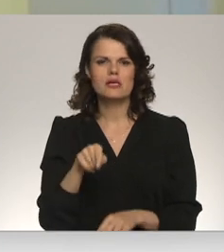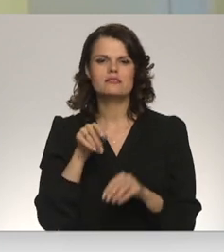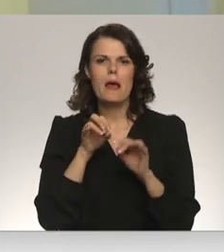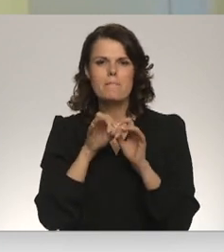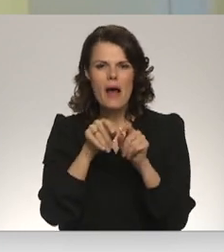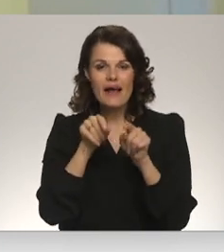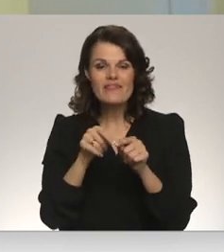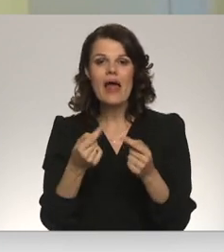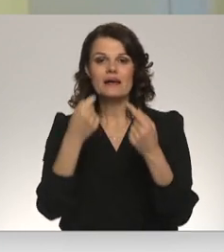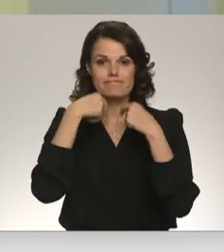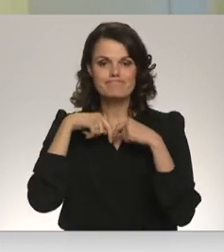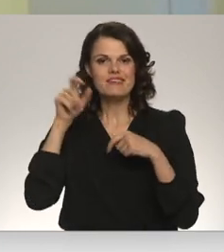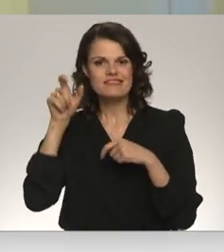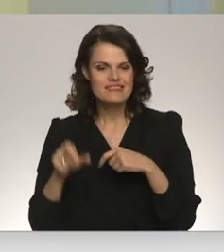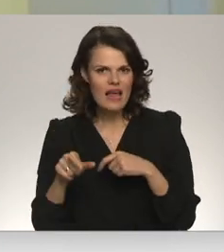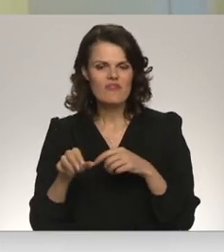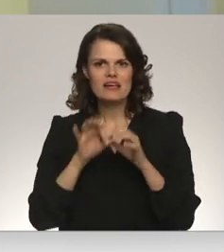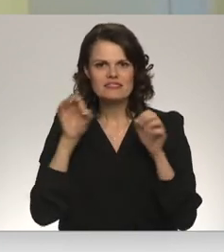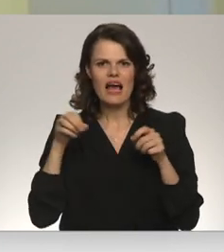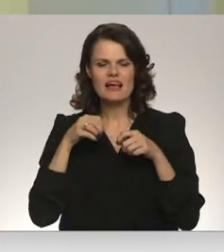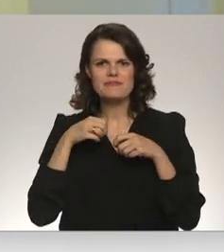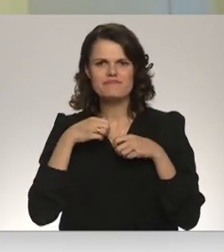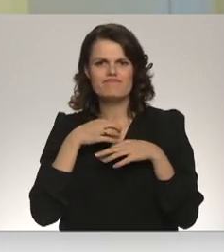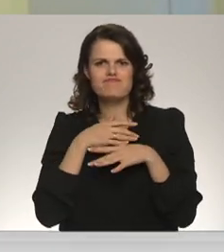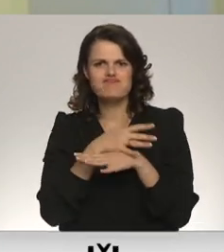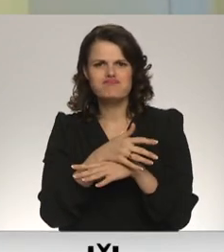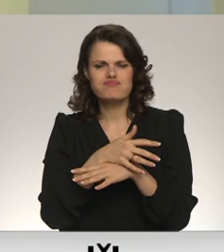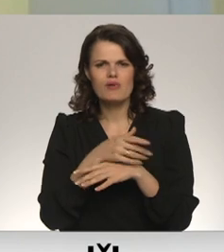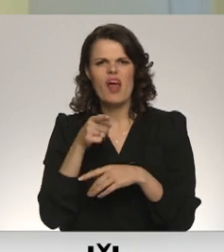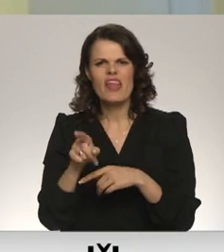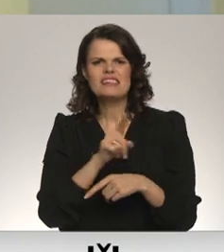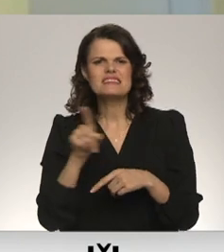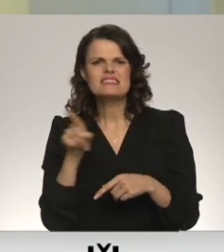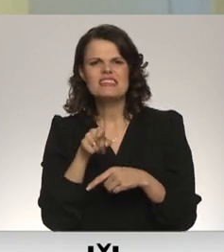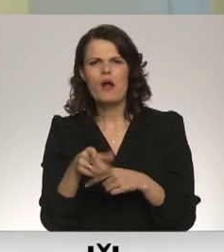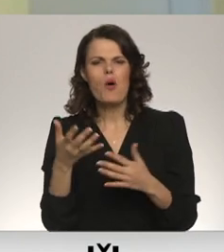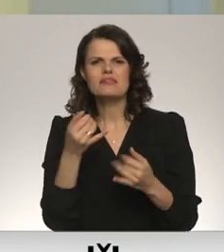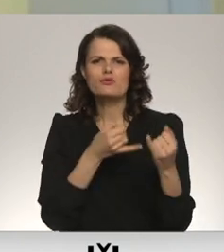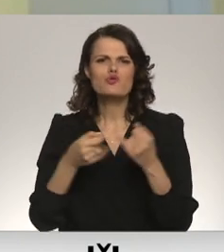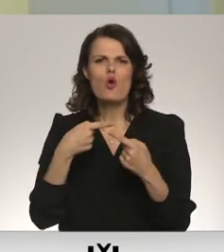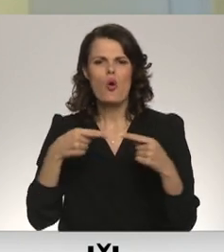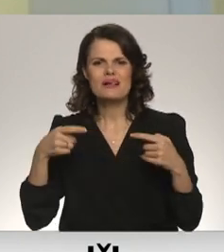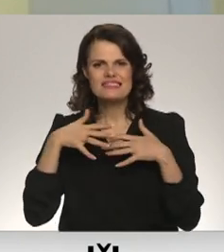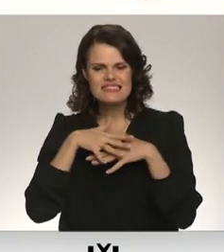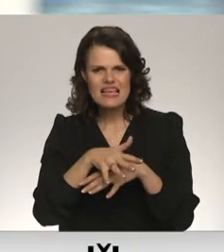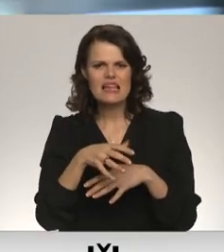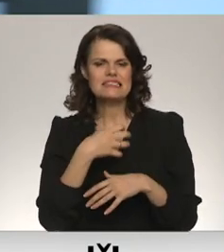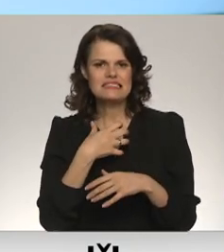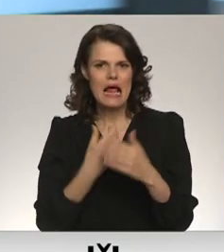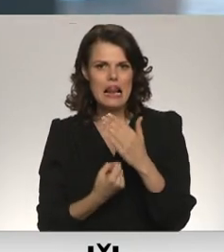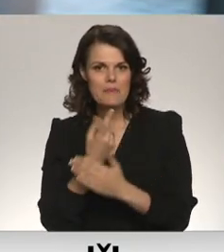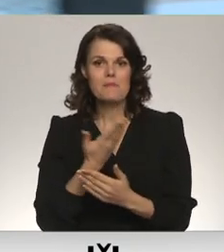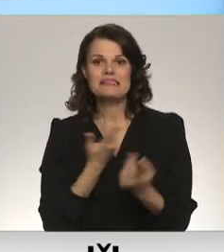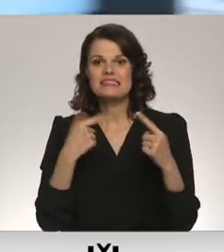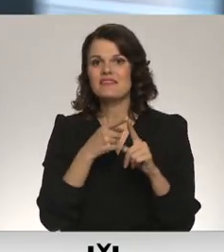esot cilvēkā, sāk izdalīt toksīnus. Garais klepus ir toksīnu izraisīta. Slimība. Lai gan dzīves